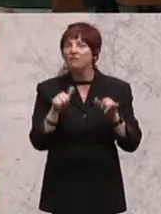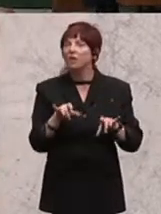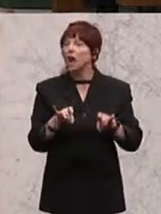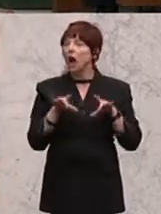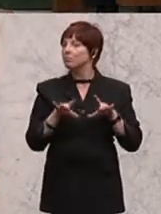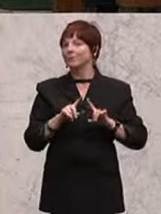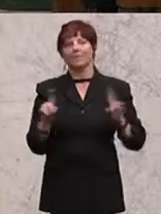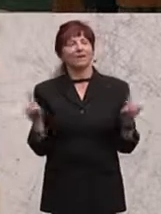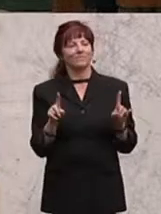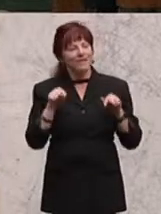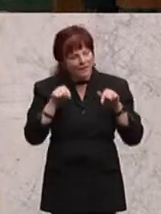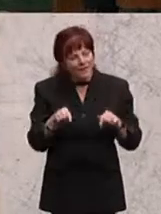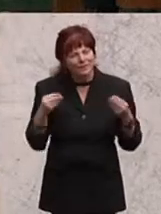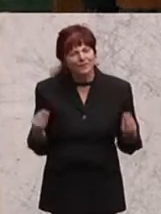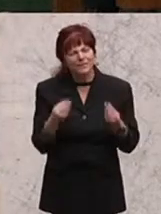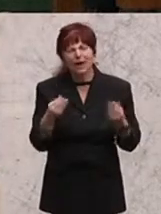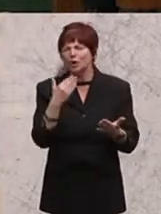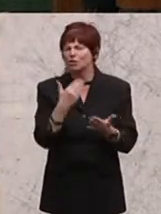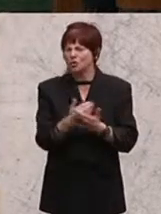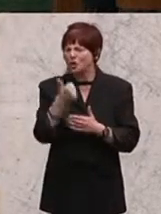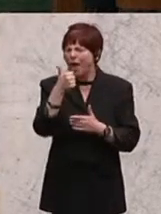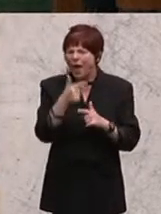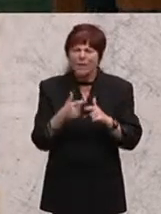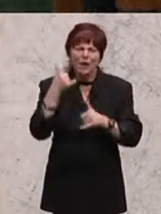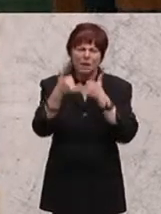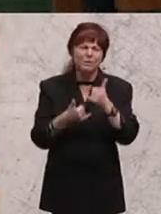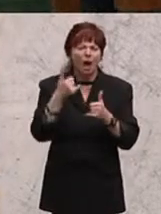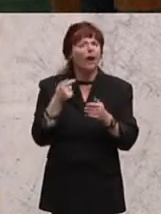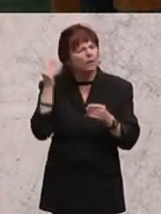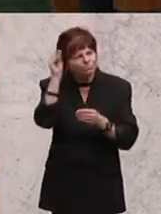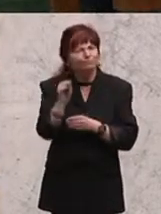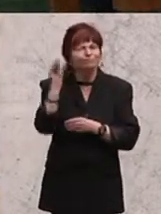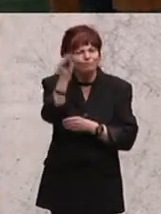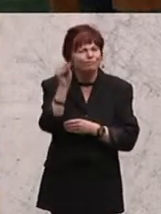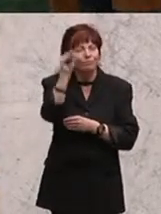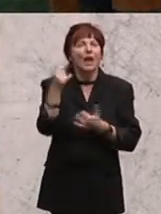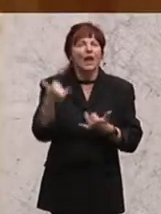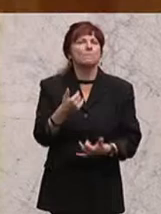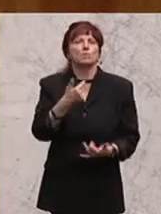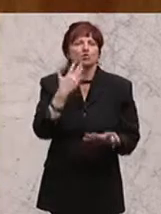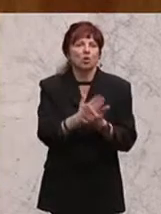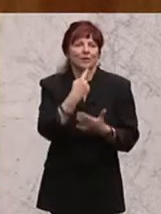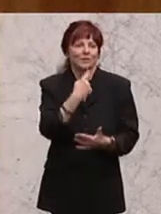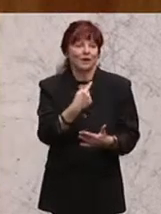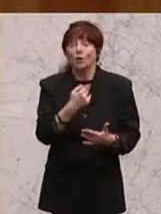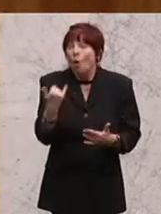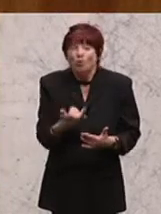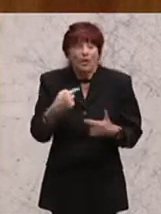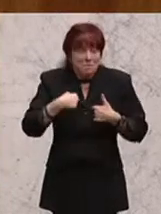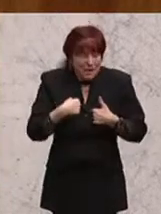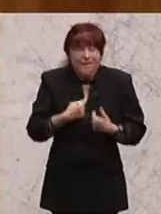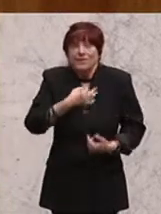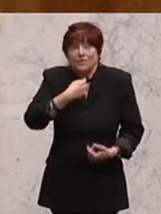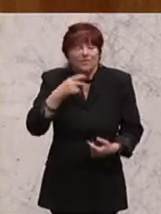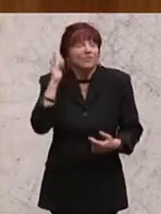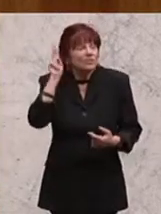alles Dinge, die wir, seit wir im Parlament sind, seit 1,5 Jahren immer vorausgesagt haben, und es ist immer eingetroffen, wie wir es